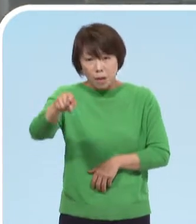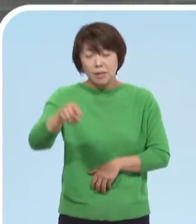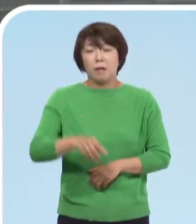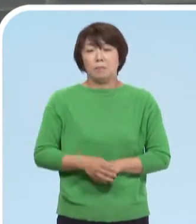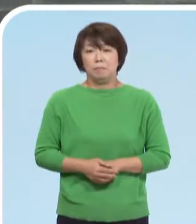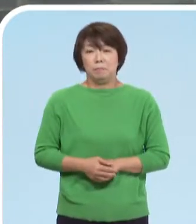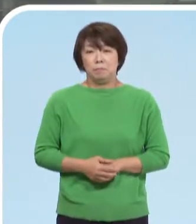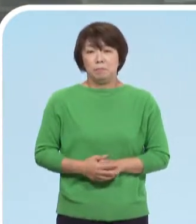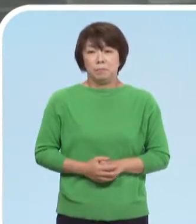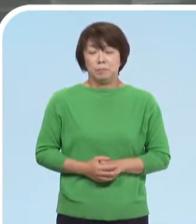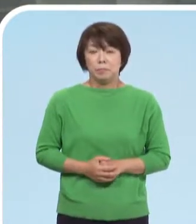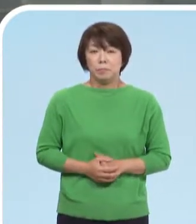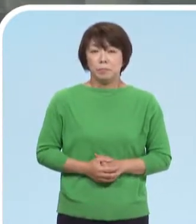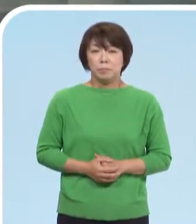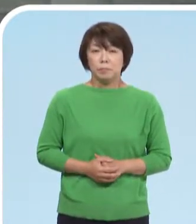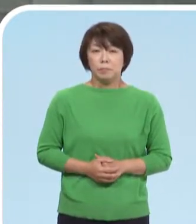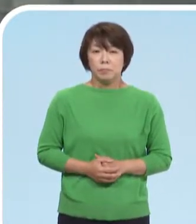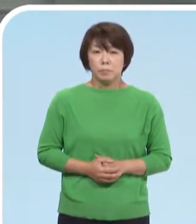畑へ向かうことに。